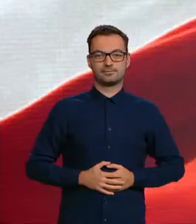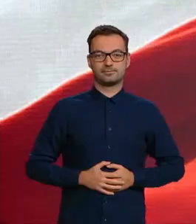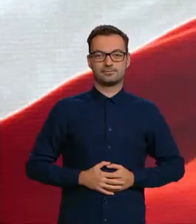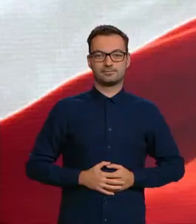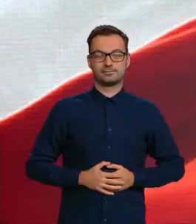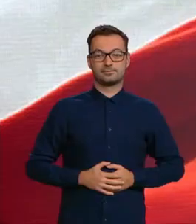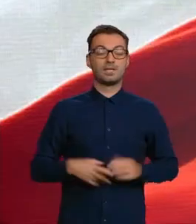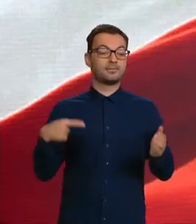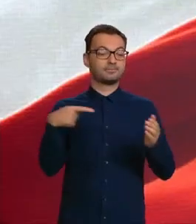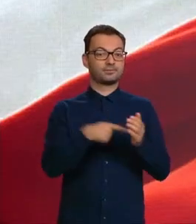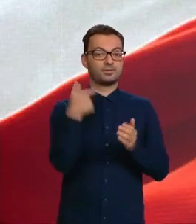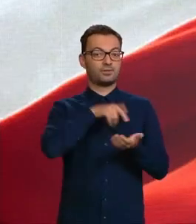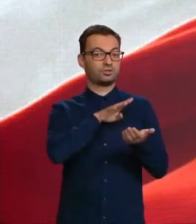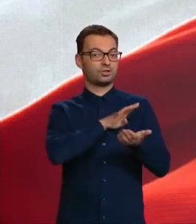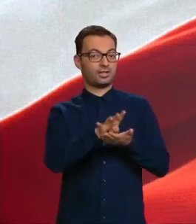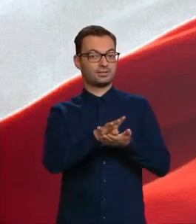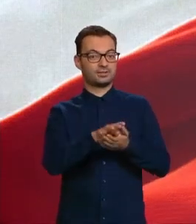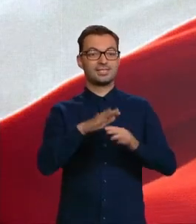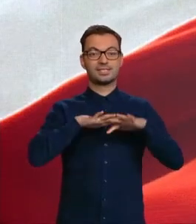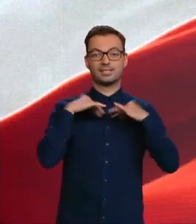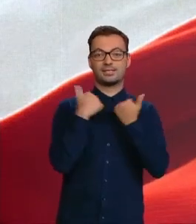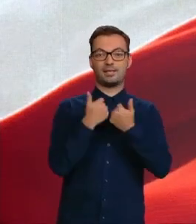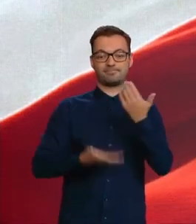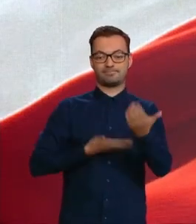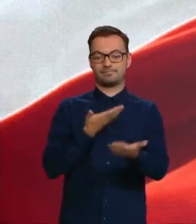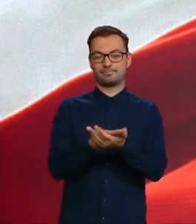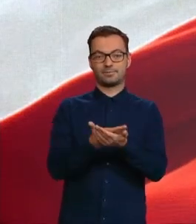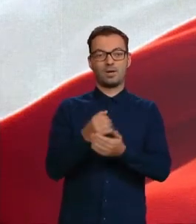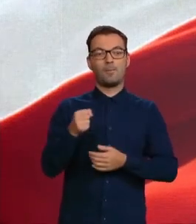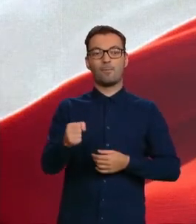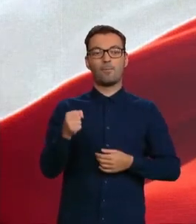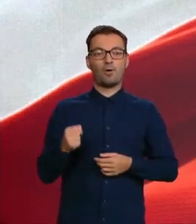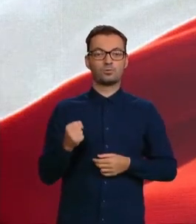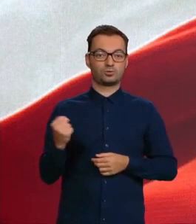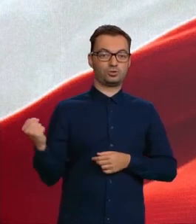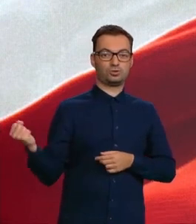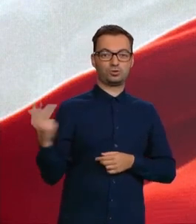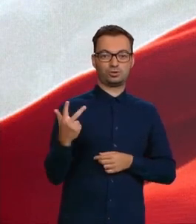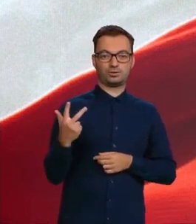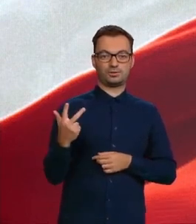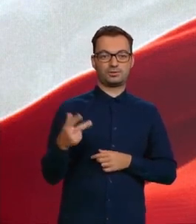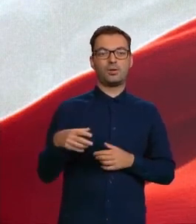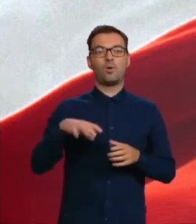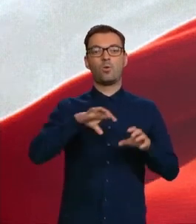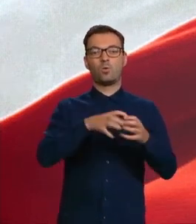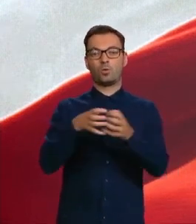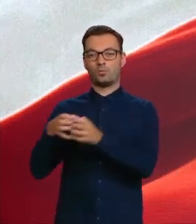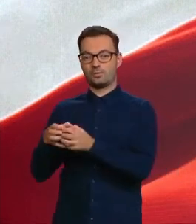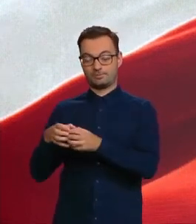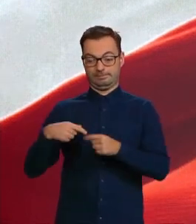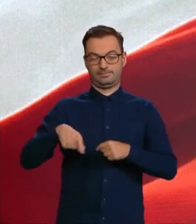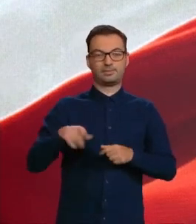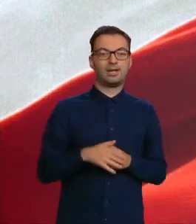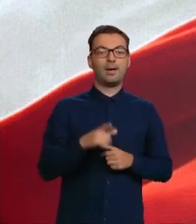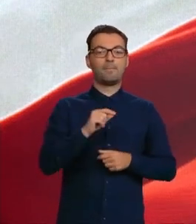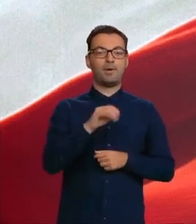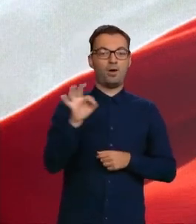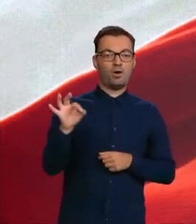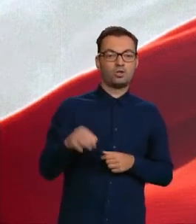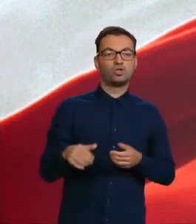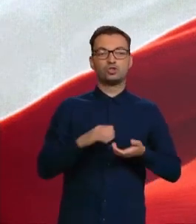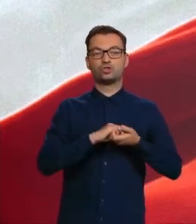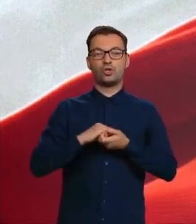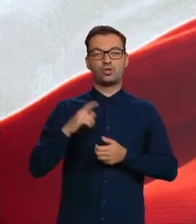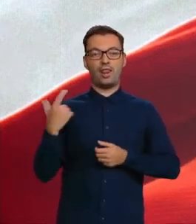W roku 2014 do Sejmu trafił wniosek podpisany przez posłów trzech startujących w najbliższych wyborach ugrupowań, w tym Platformy Obywatelskiej, Sojuszu